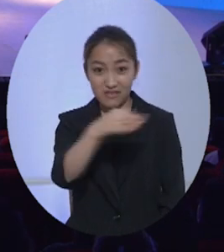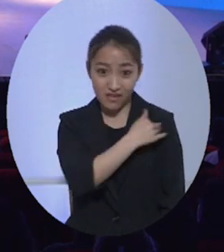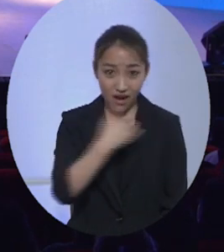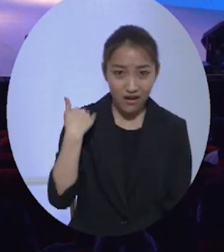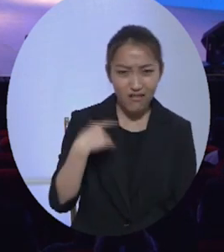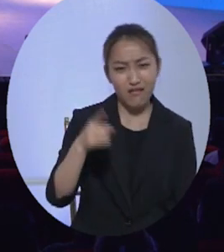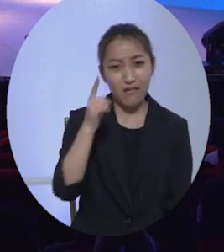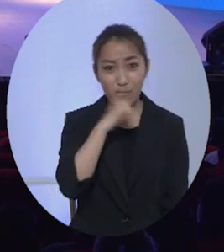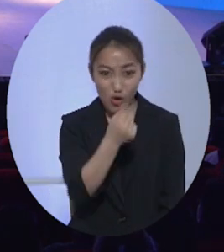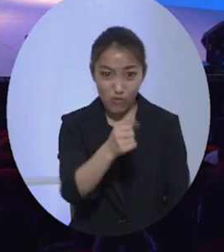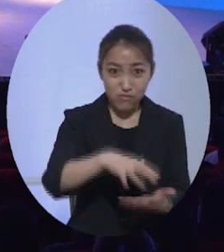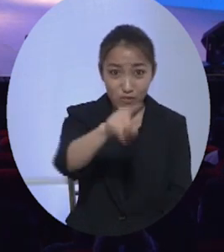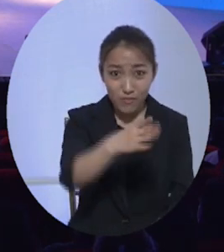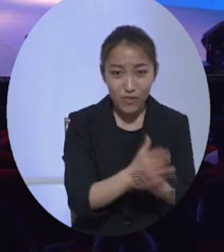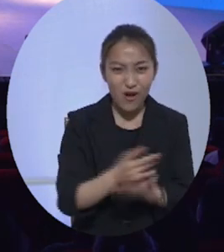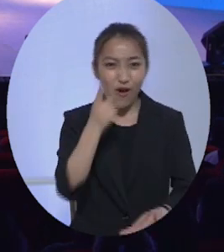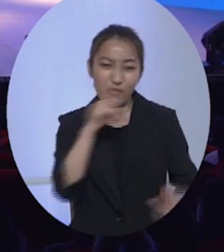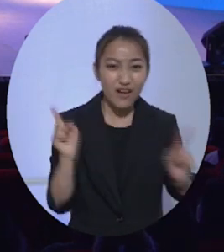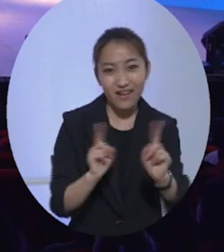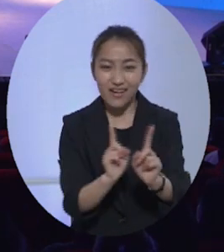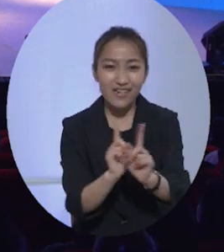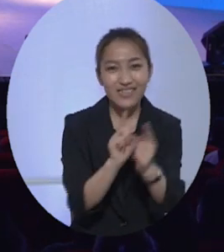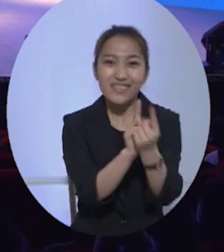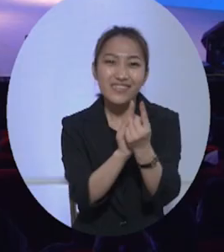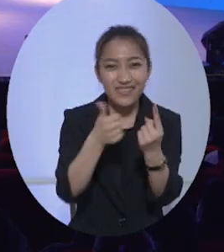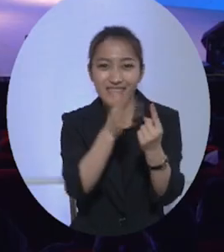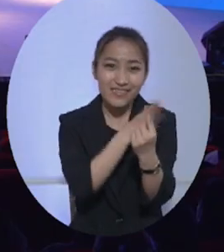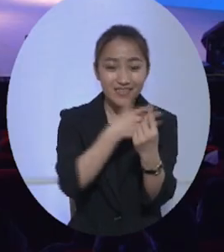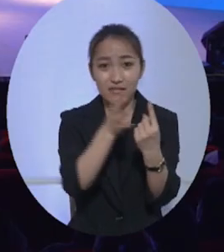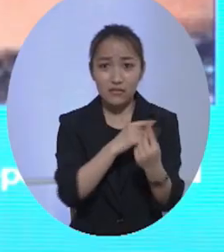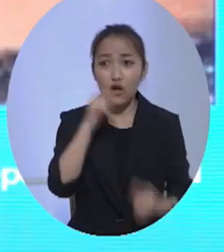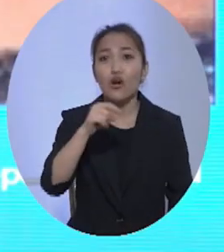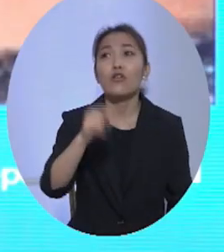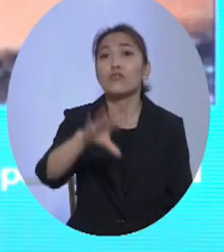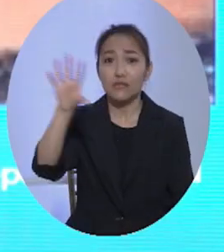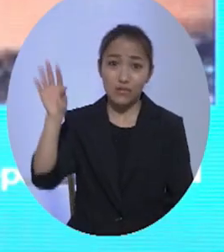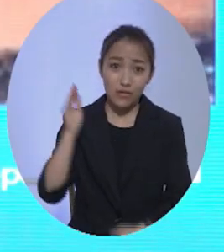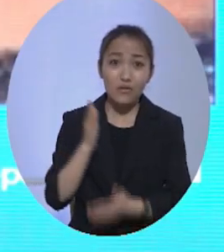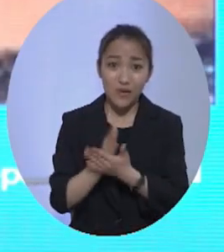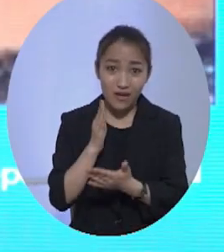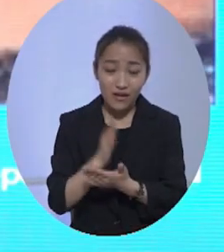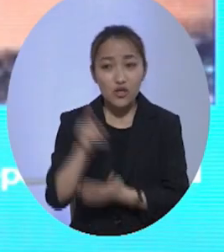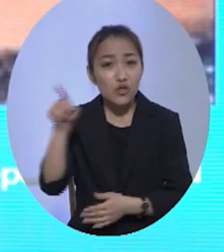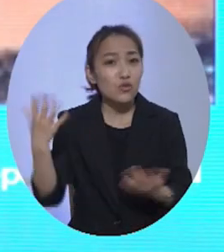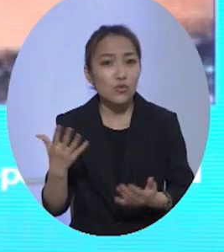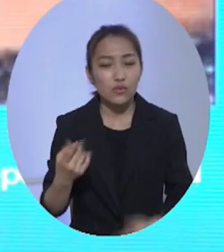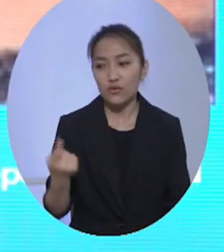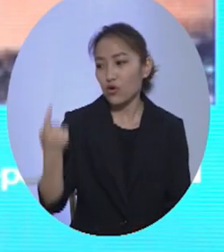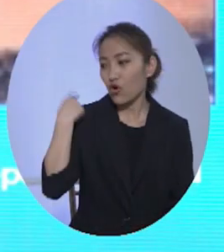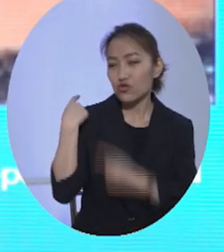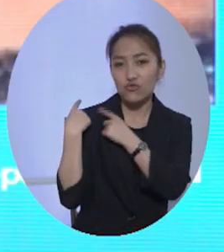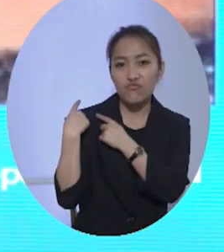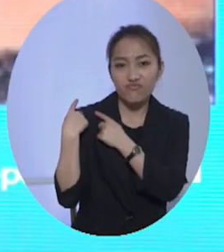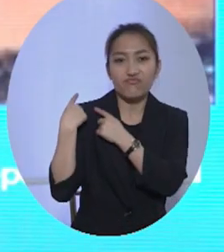мөнгөтэй гингүүтэл тэр хүн лүү ингээд хиний мэдхгүй ингээд тохшоорд ийм байдалд орчиход байна. Энэ юу вэ гэхээр бид өчигдрөө